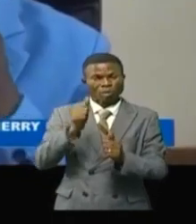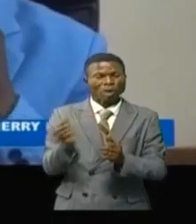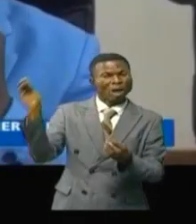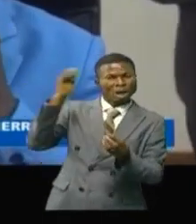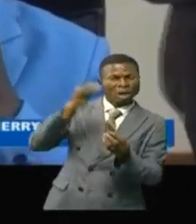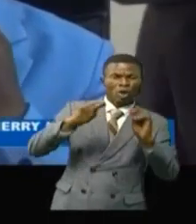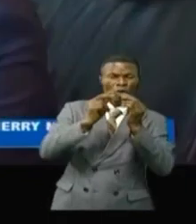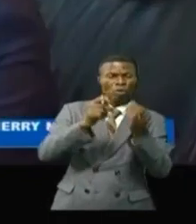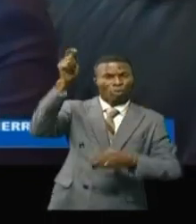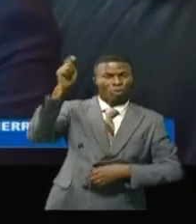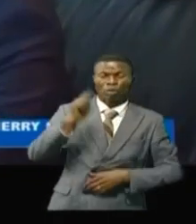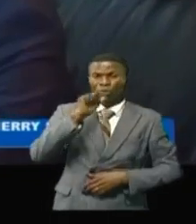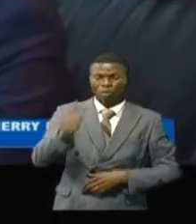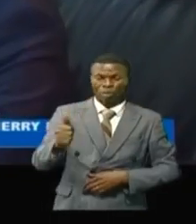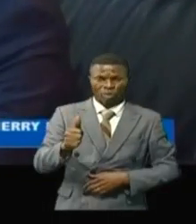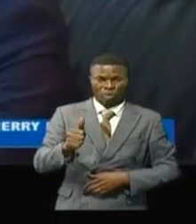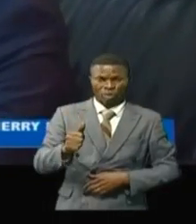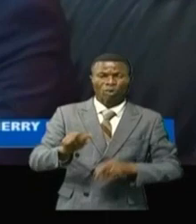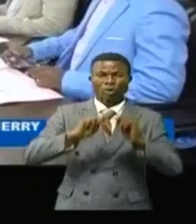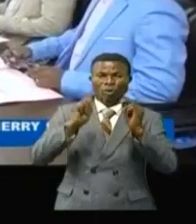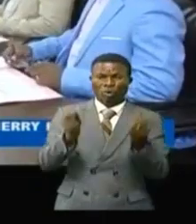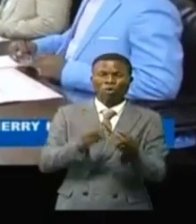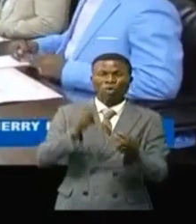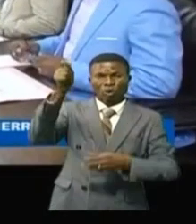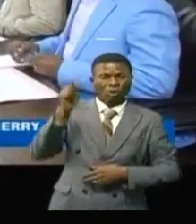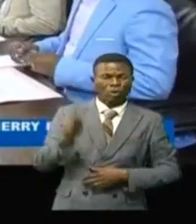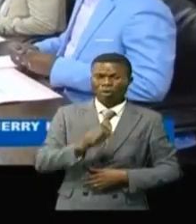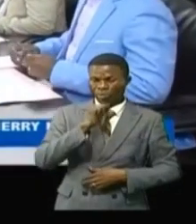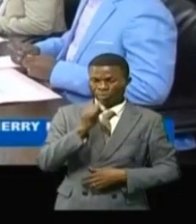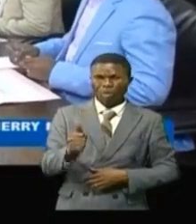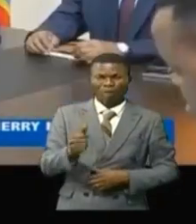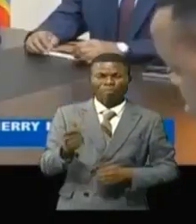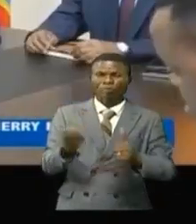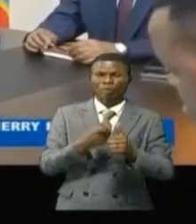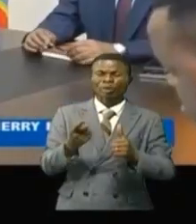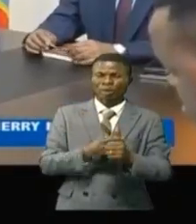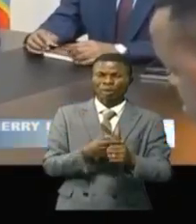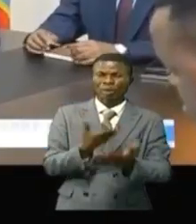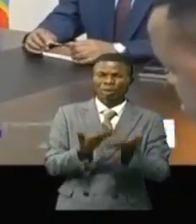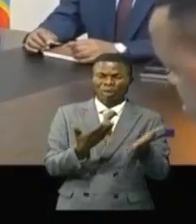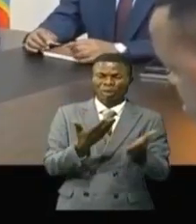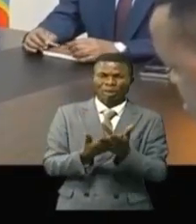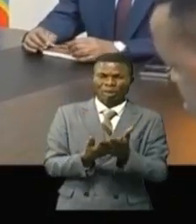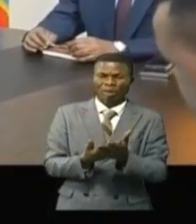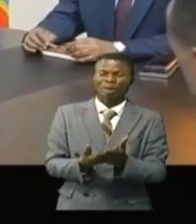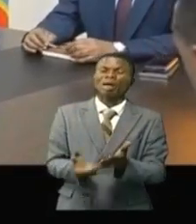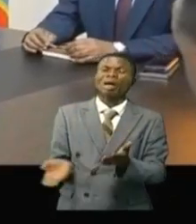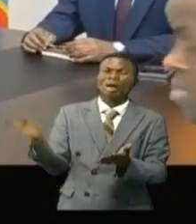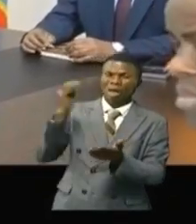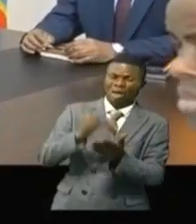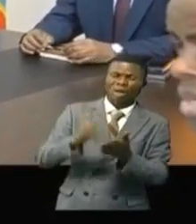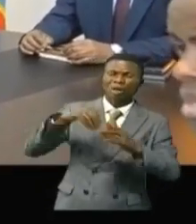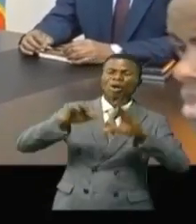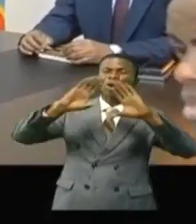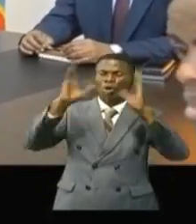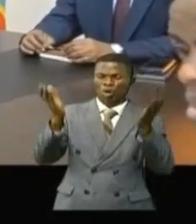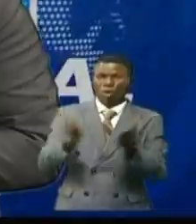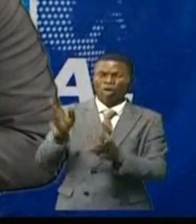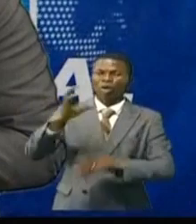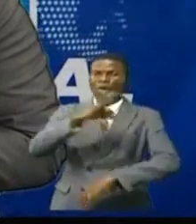les groupes armés dans les rangs des FRDC. Il s'agira plutôt de leur réintégration communautaire